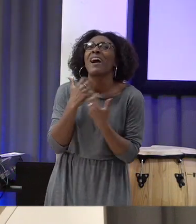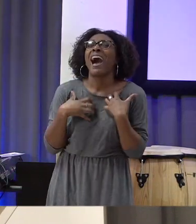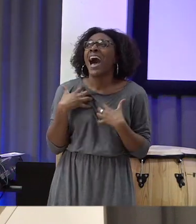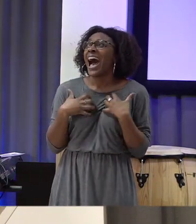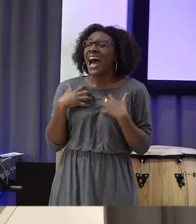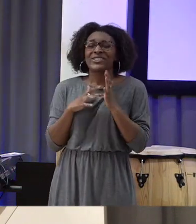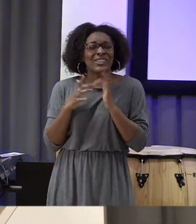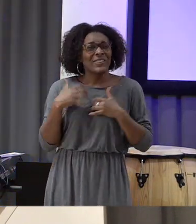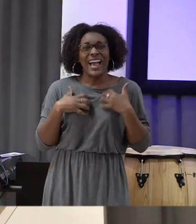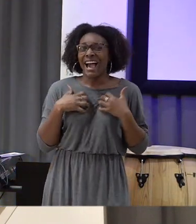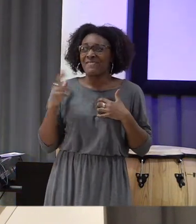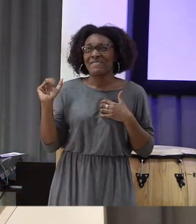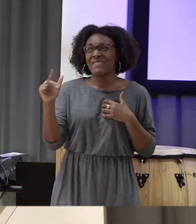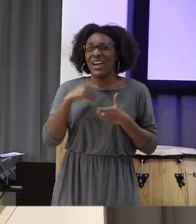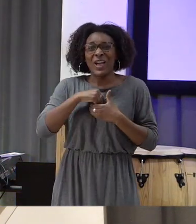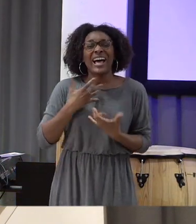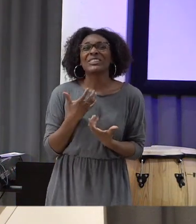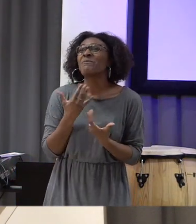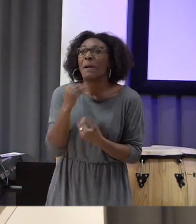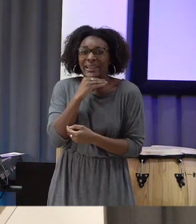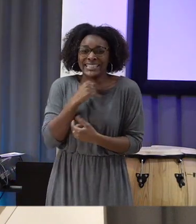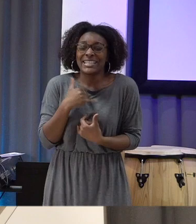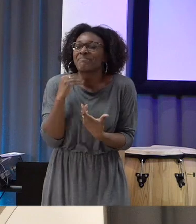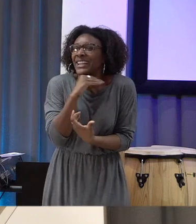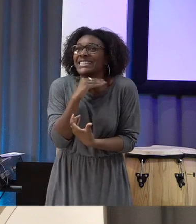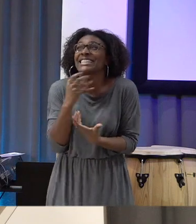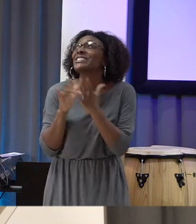va paraître sur la nuée.